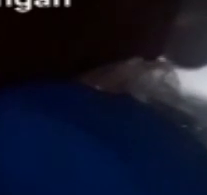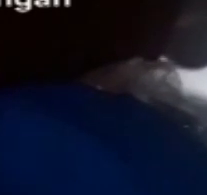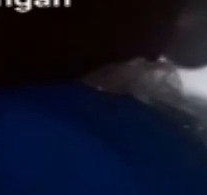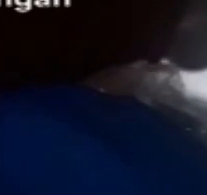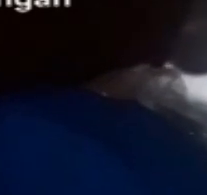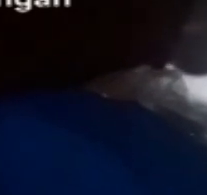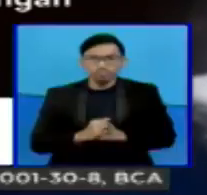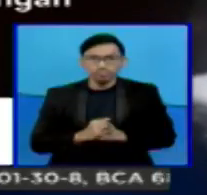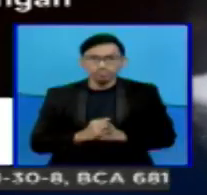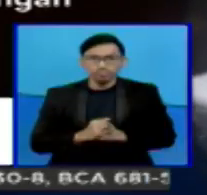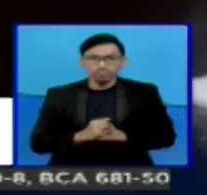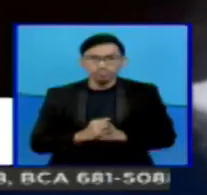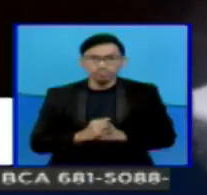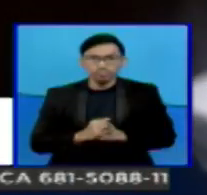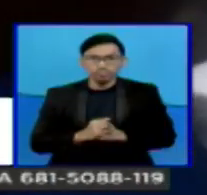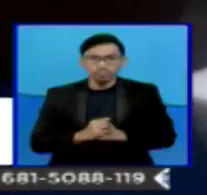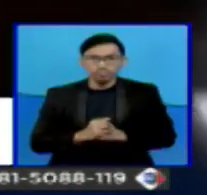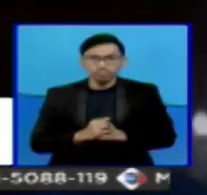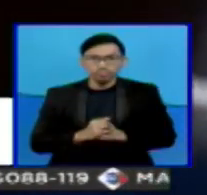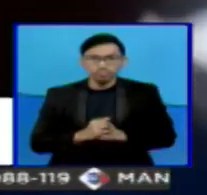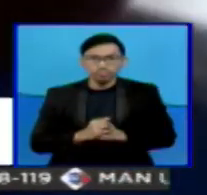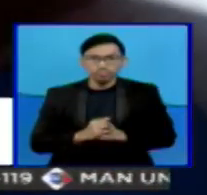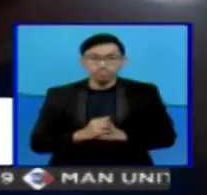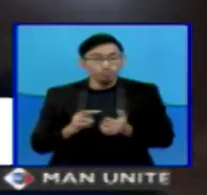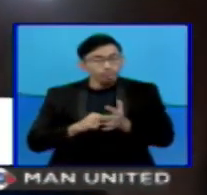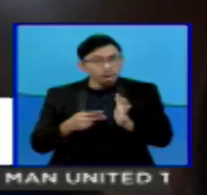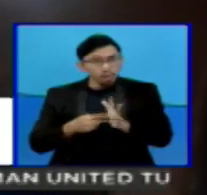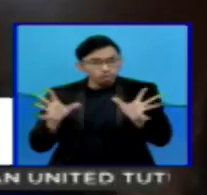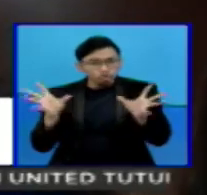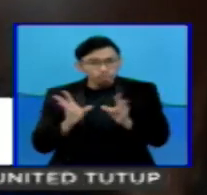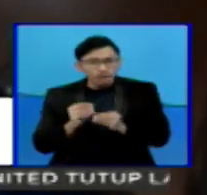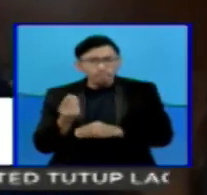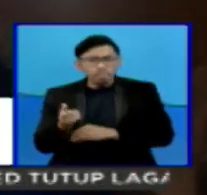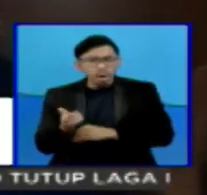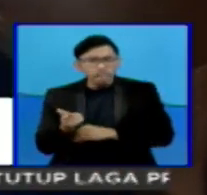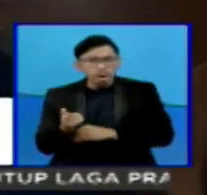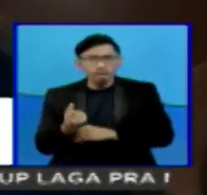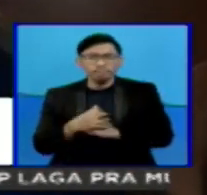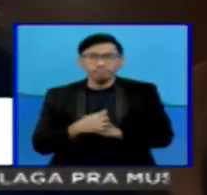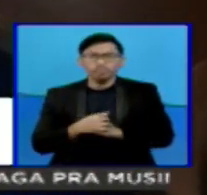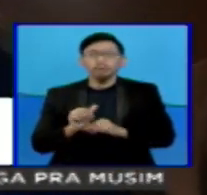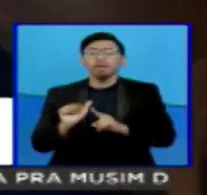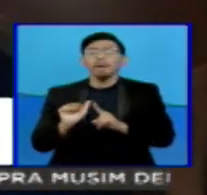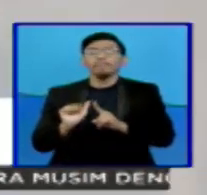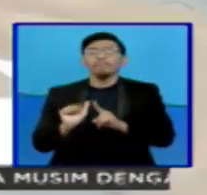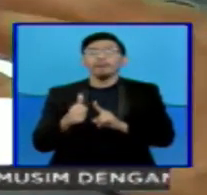Kalau itu nambah biaya 2,5 juta. Berarti berapa? 16,5 kalau bus total.